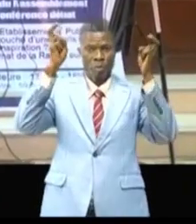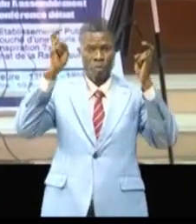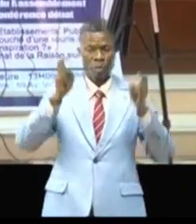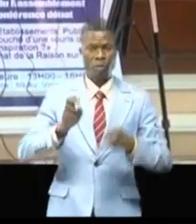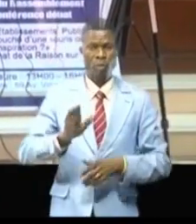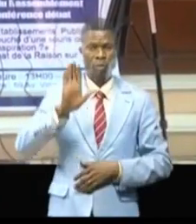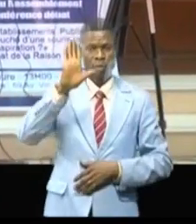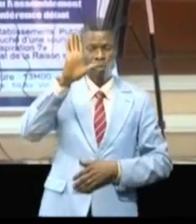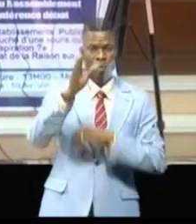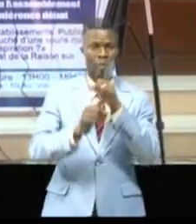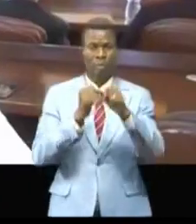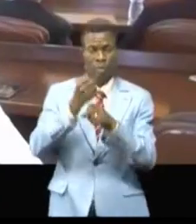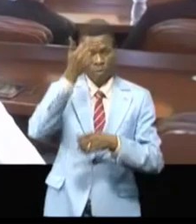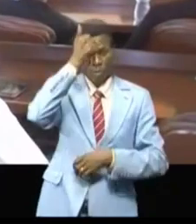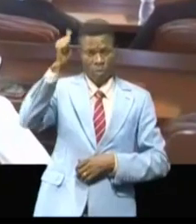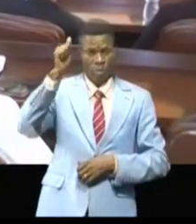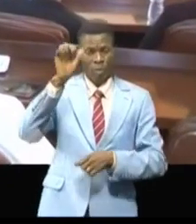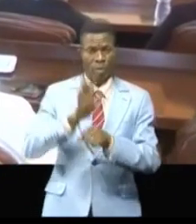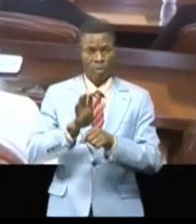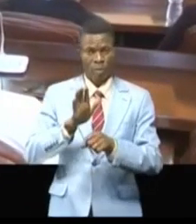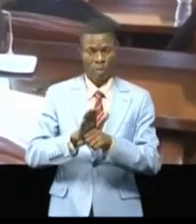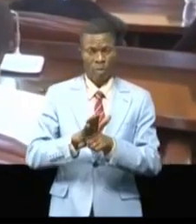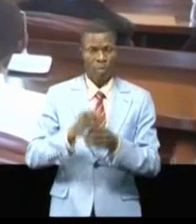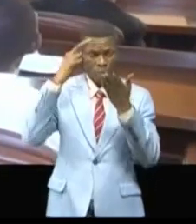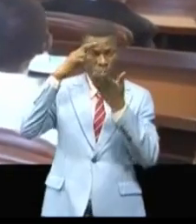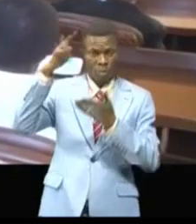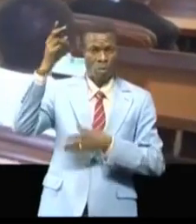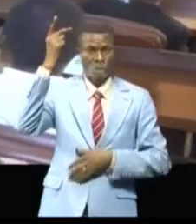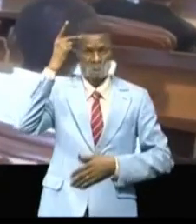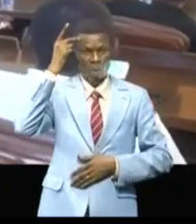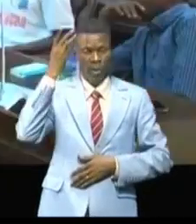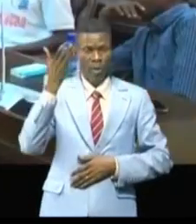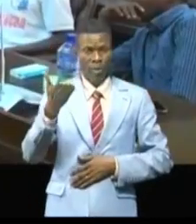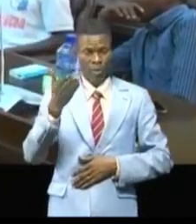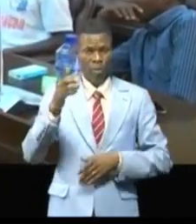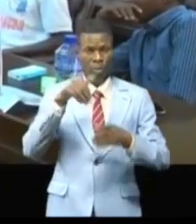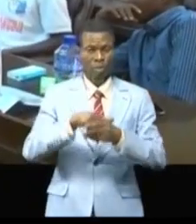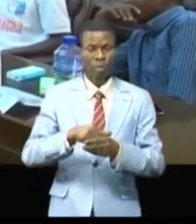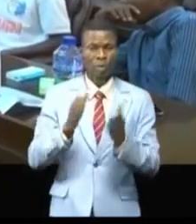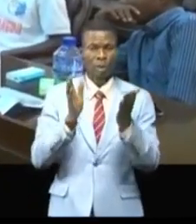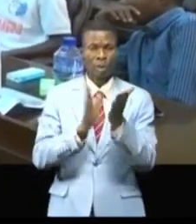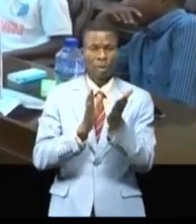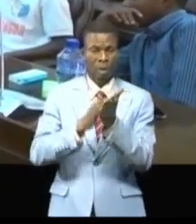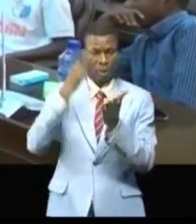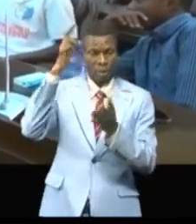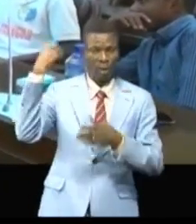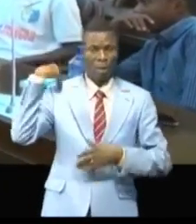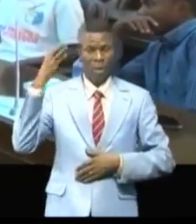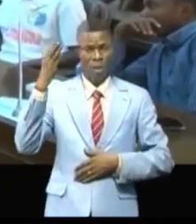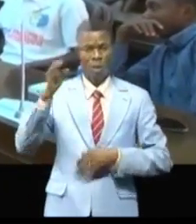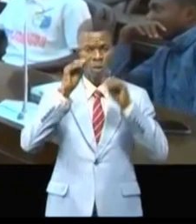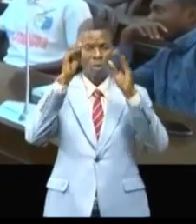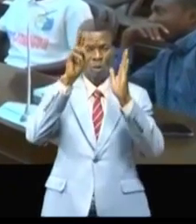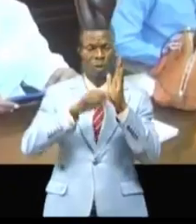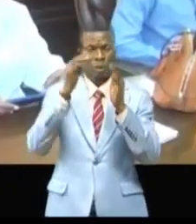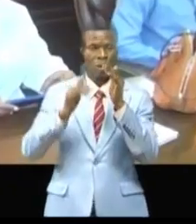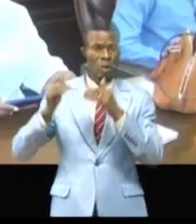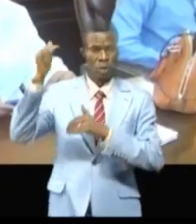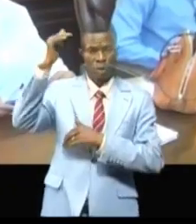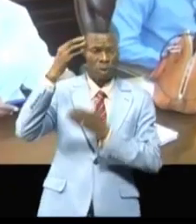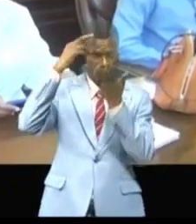ans des grèves intermittentes à l'université de Kinshasa et dans les établissements publics d'enseignement supérieur